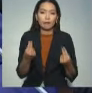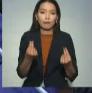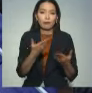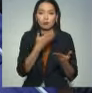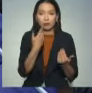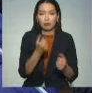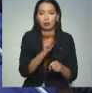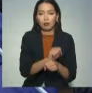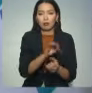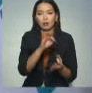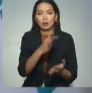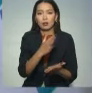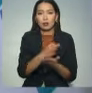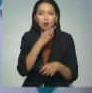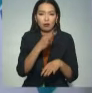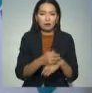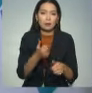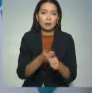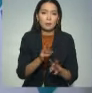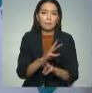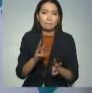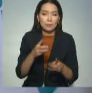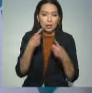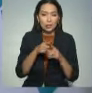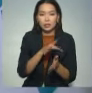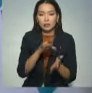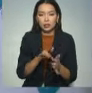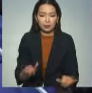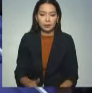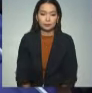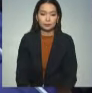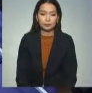финансирования. Отвечать пришлось вице-министру индустрии и инфраструктурного развития.